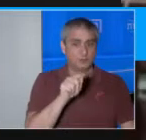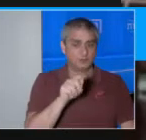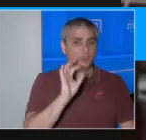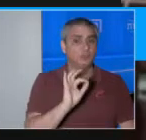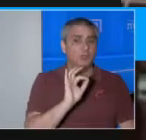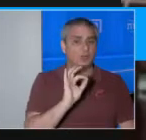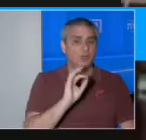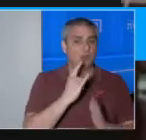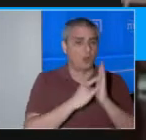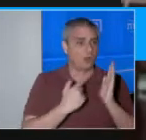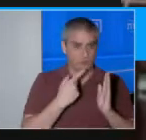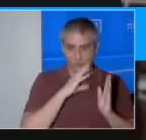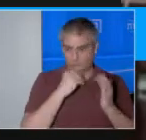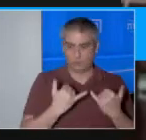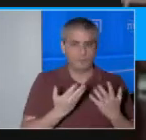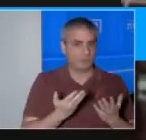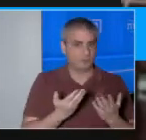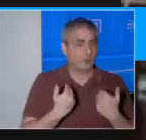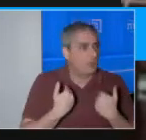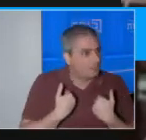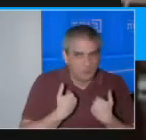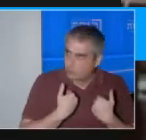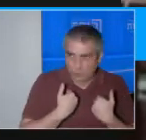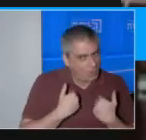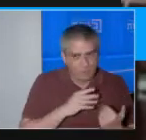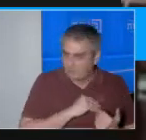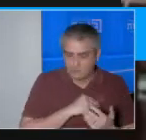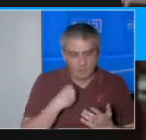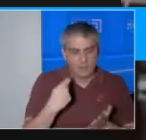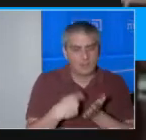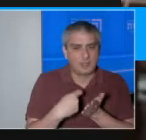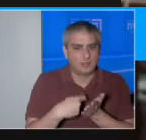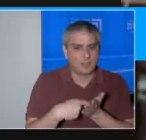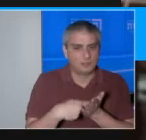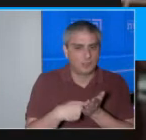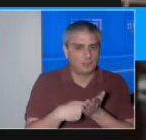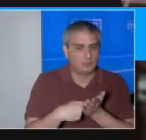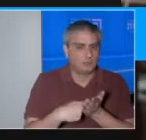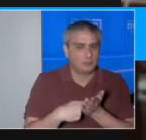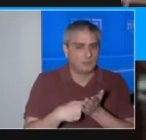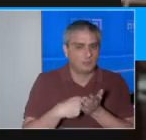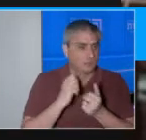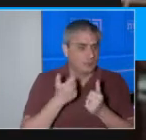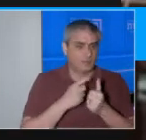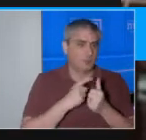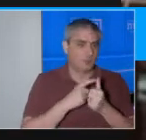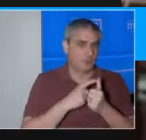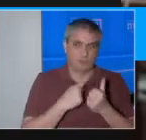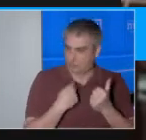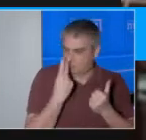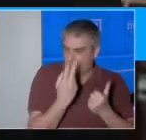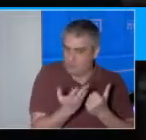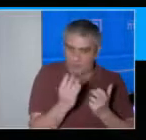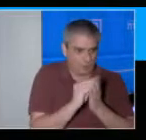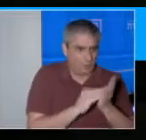של החוק שעמד על הפרק. אנחנו לא ניתן יד לכנסות, א', משום שאנחנו ראינו